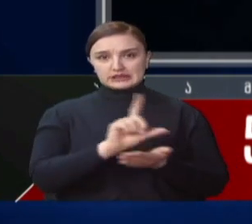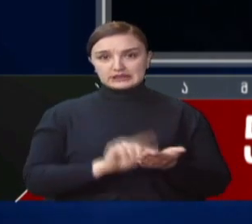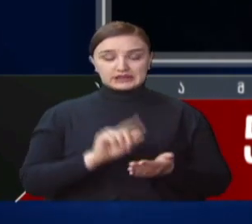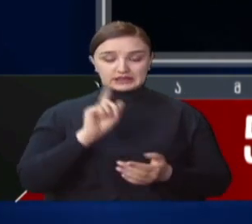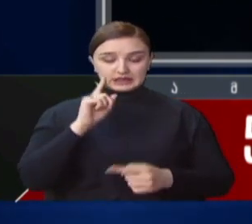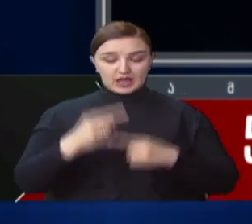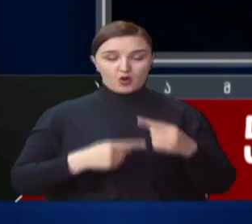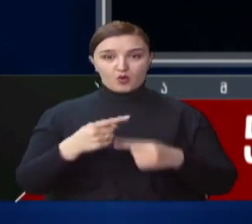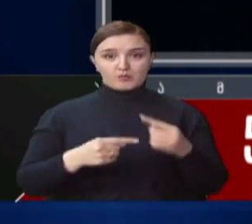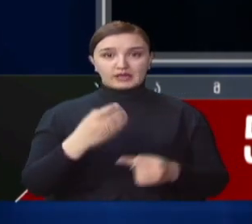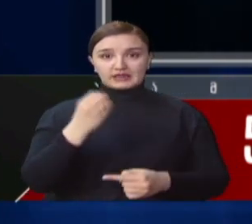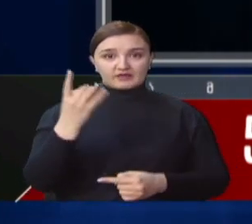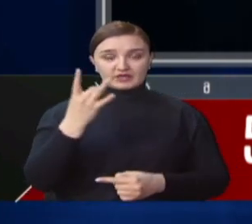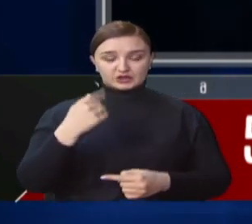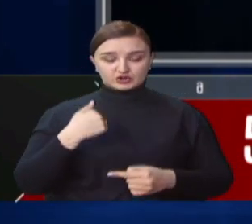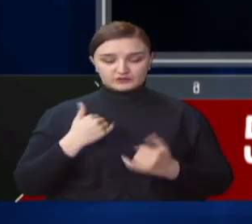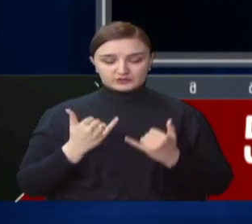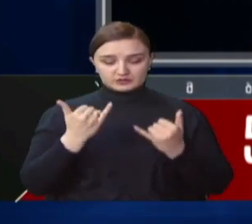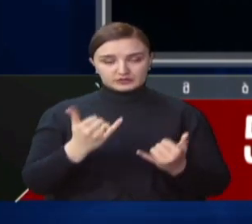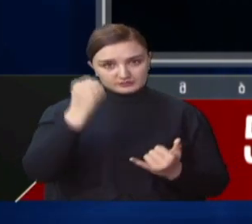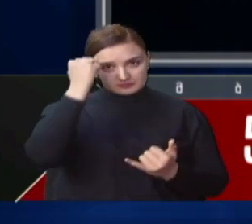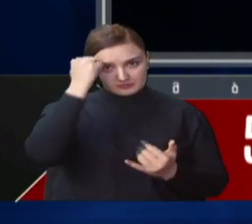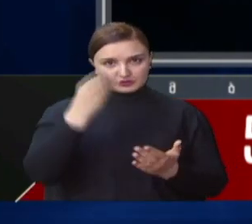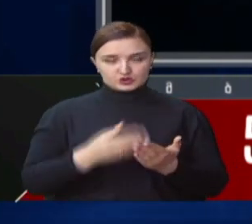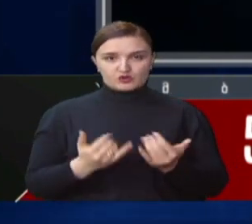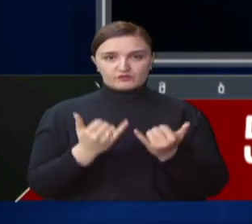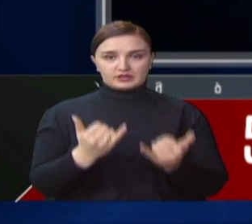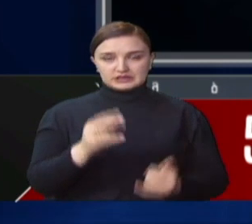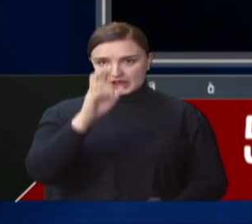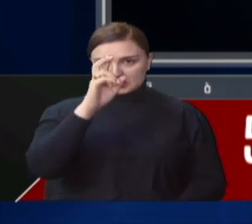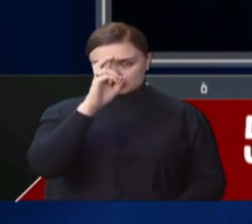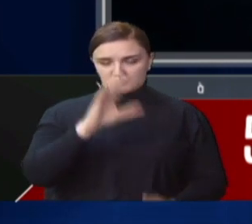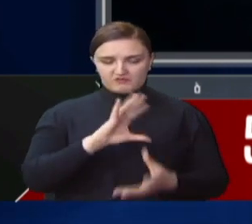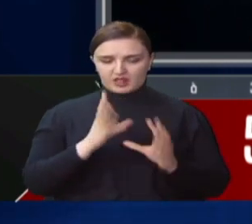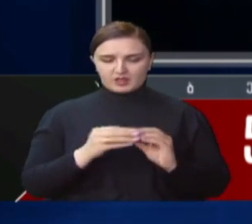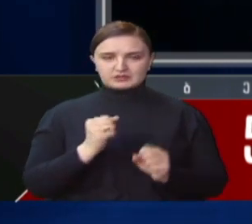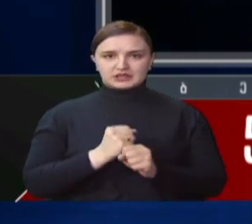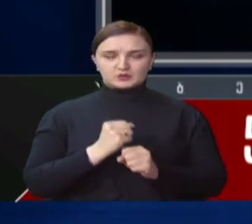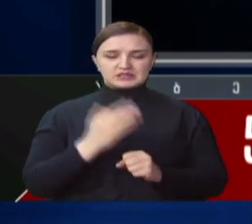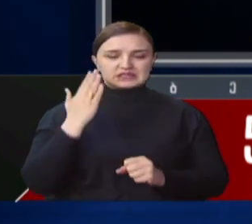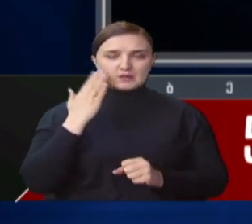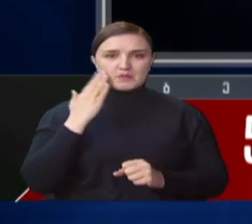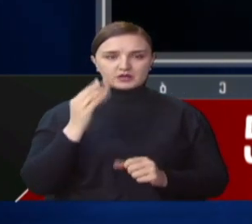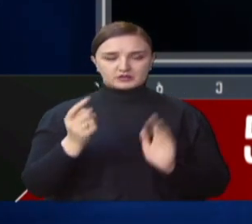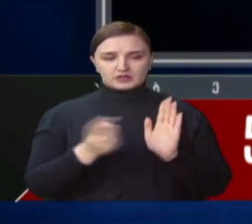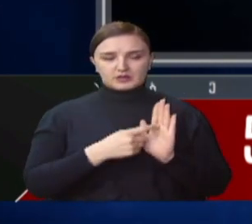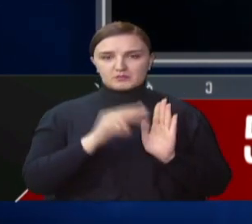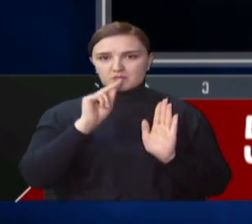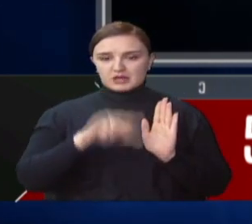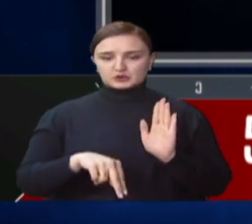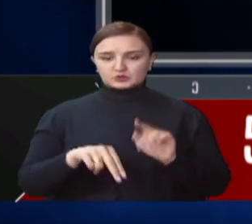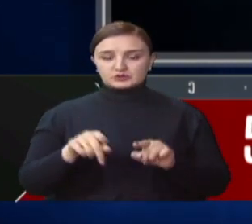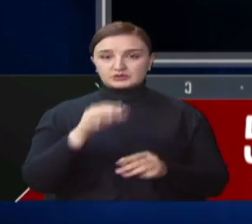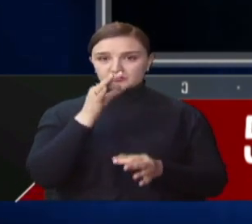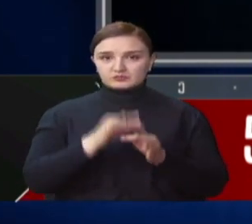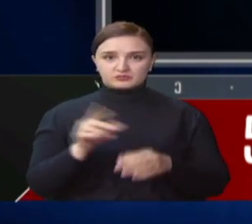ერთად კიდევ ერთხელ მივაგებ პატივს მის ნათელ ხსოვნას. ხელისუფლება ყველაფერს აკეთებს, რათა სამართლის წინაშე პასუხი აგოს არჩილ ტატუნაშვილის